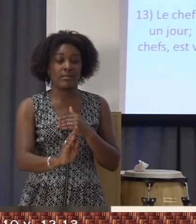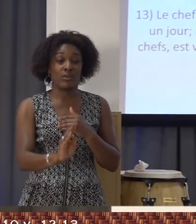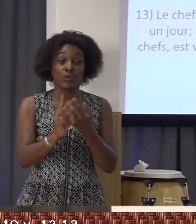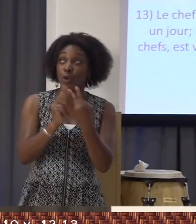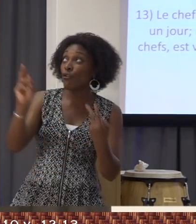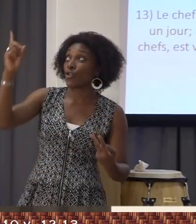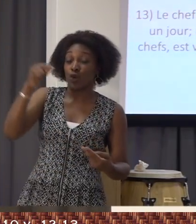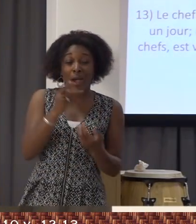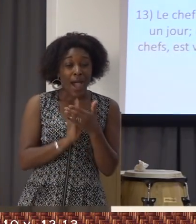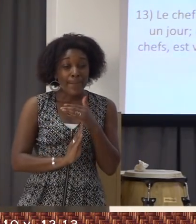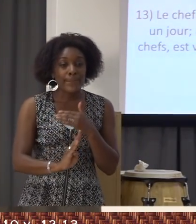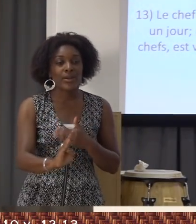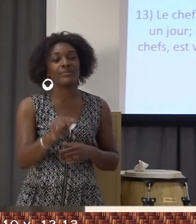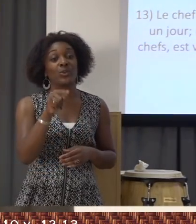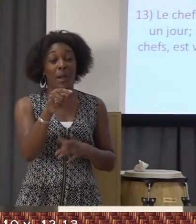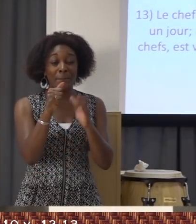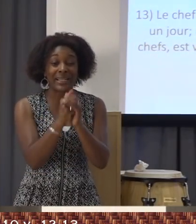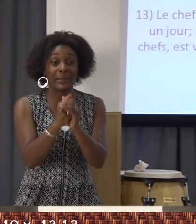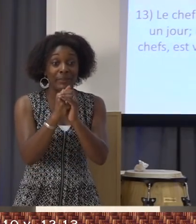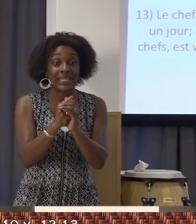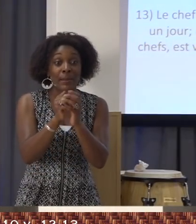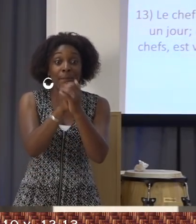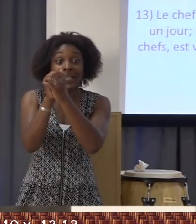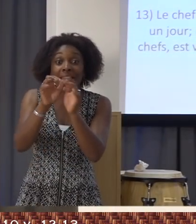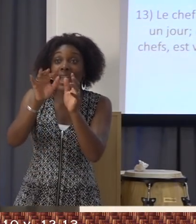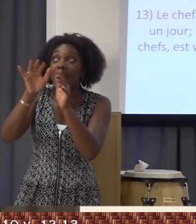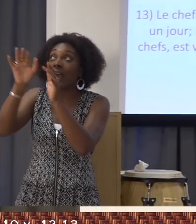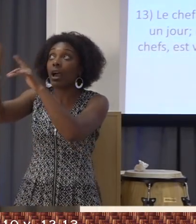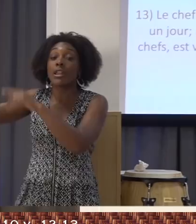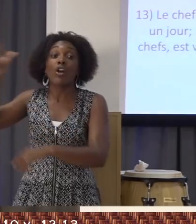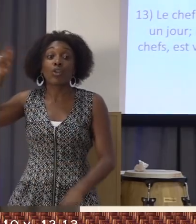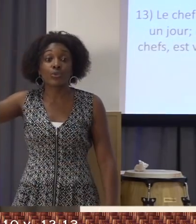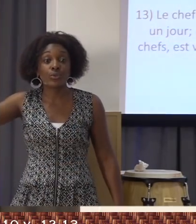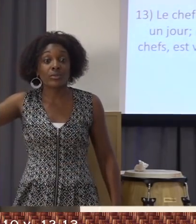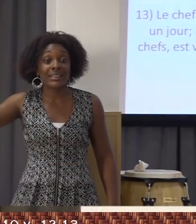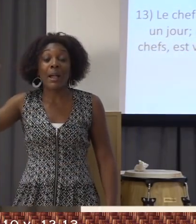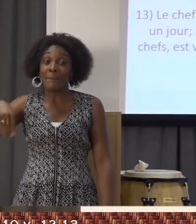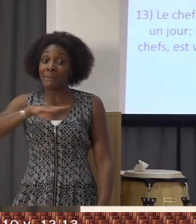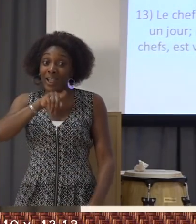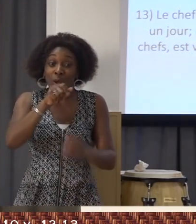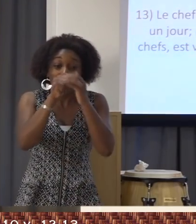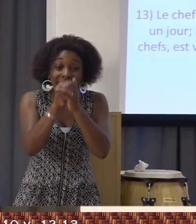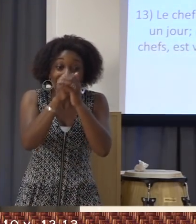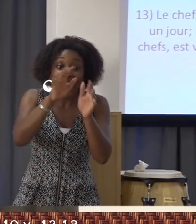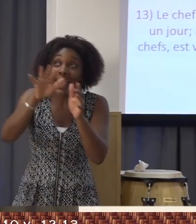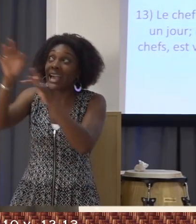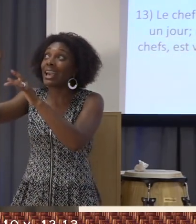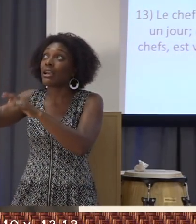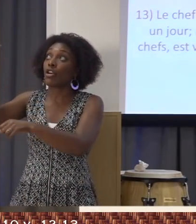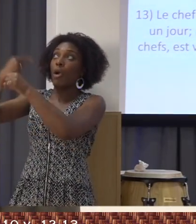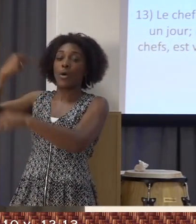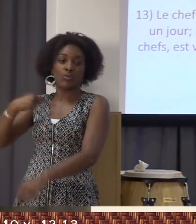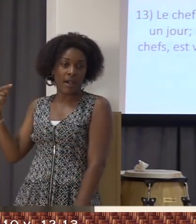ton Dieu, tes paroles ont été entendues et c'est à cause de tes paroles que je suis